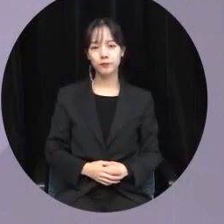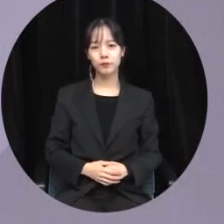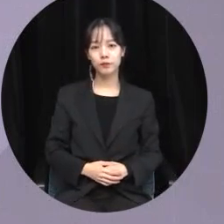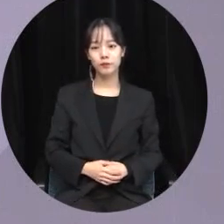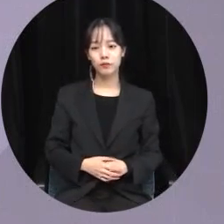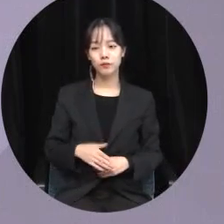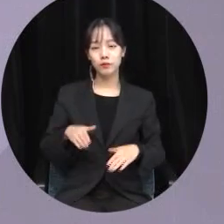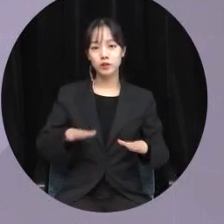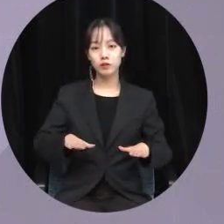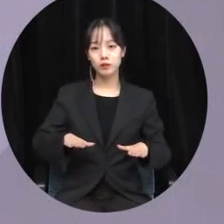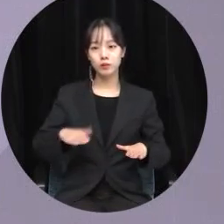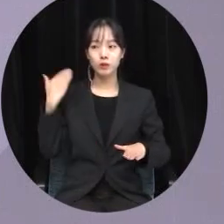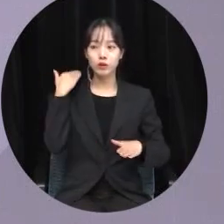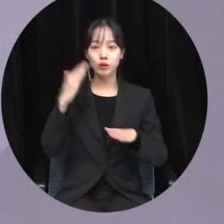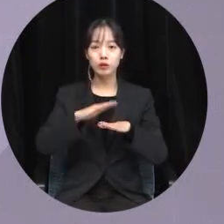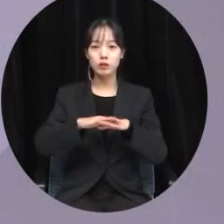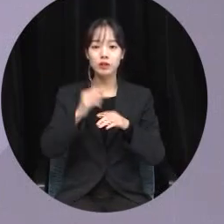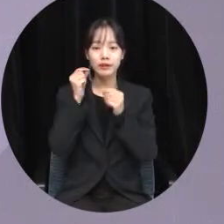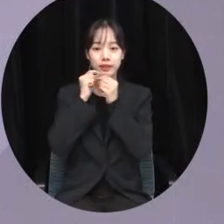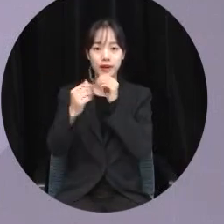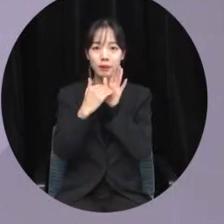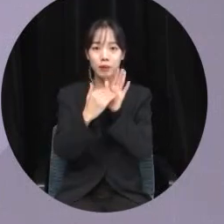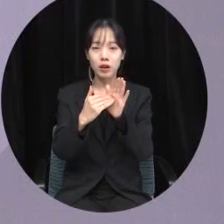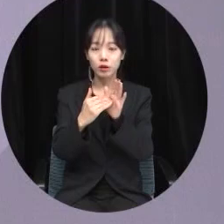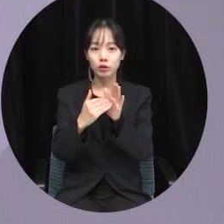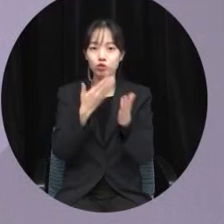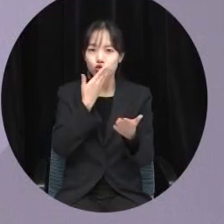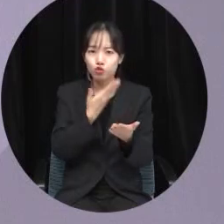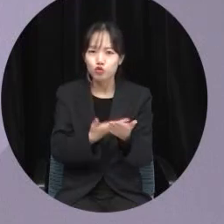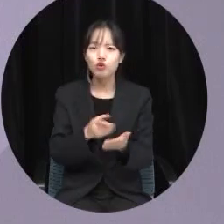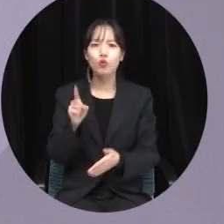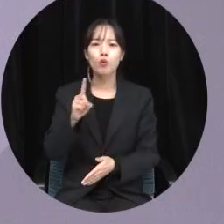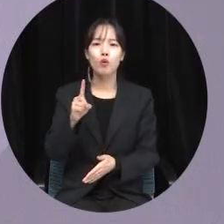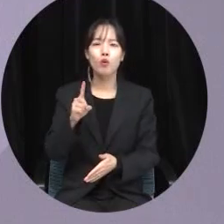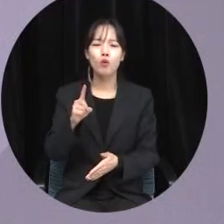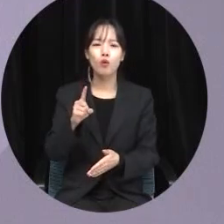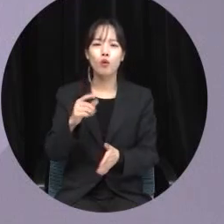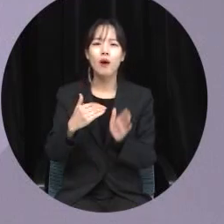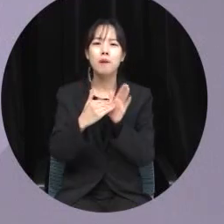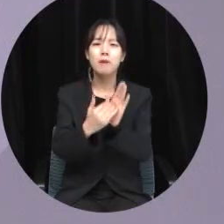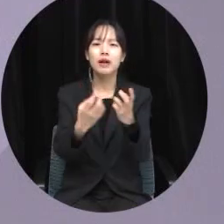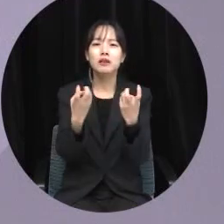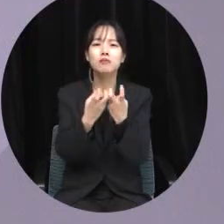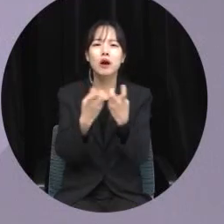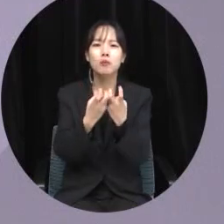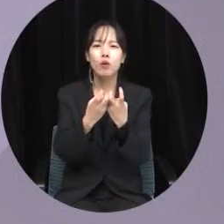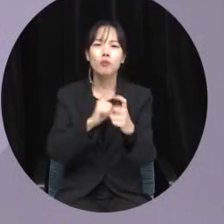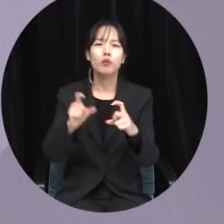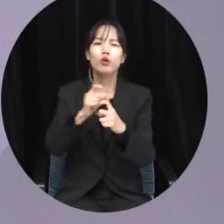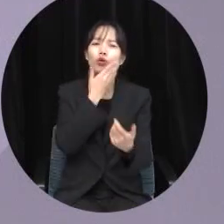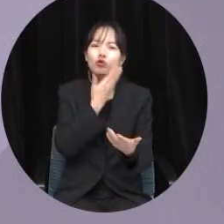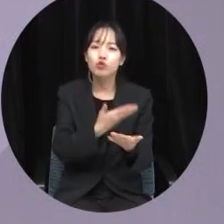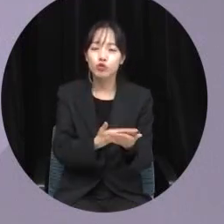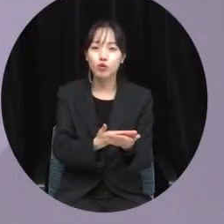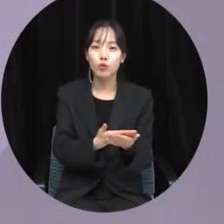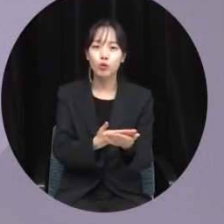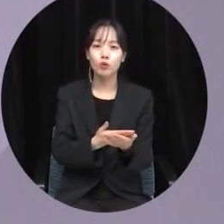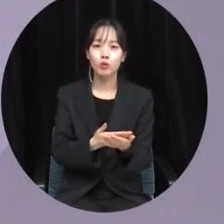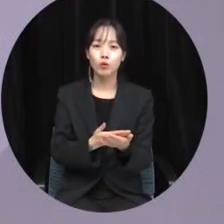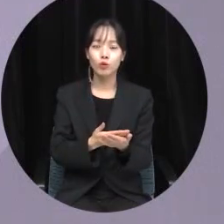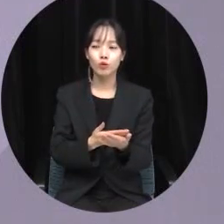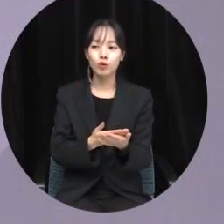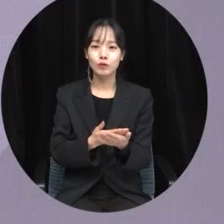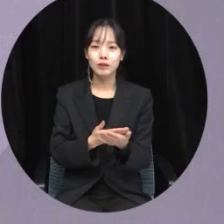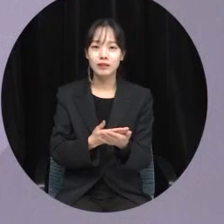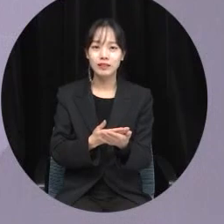전세 사기를 방지하기 전 중요한 것은 방지 대책이 더 중요합니다. 그런 점에 있어서 임대인의 체납 여부를